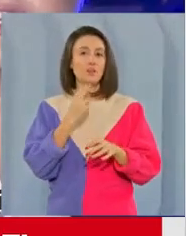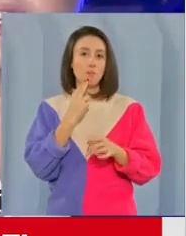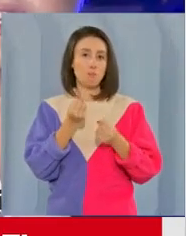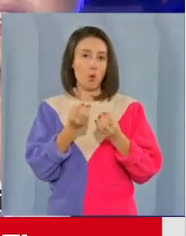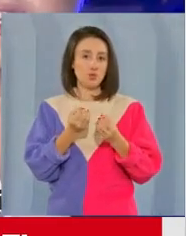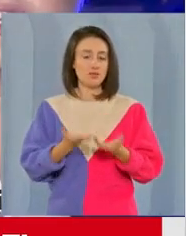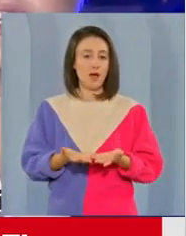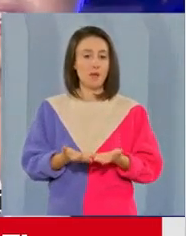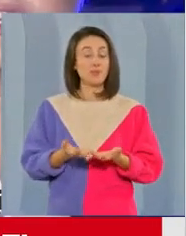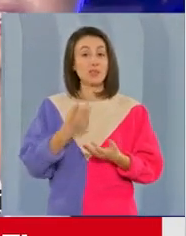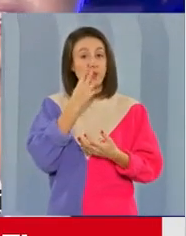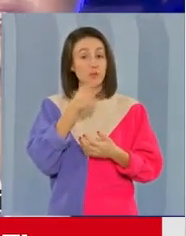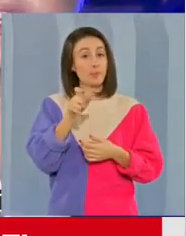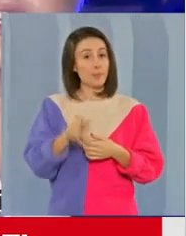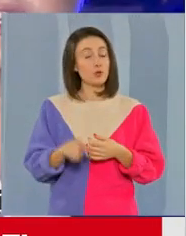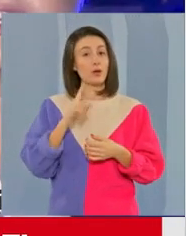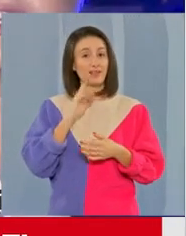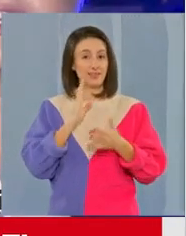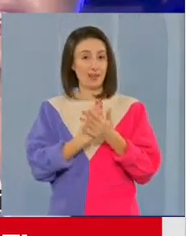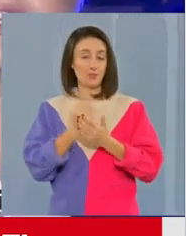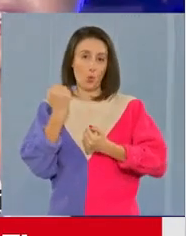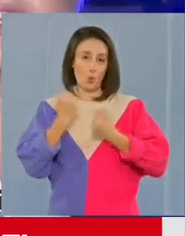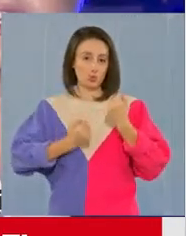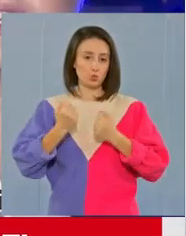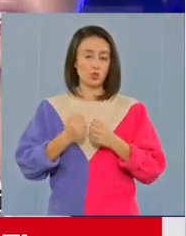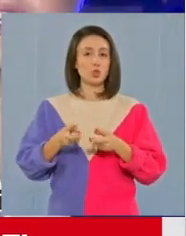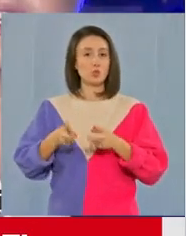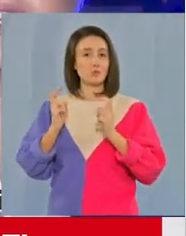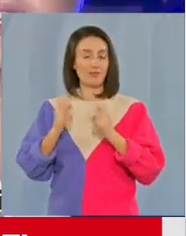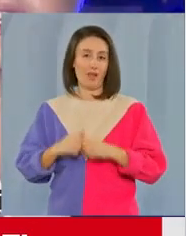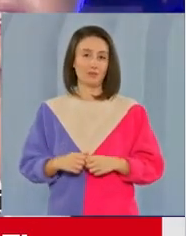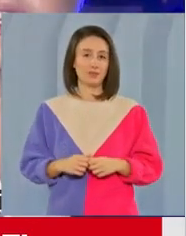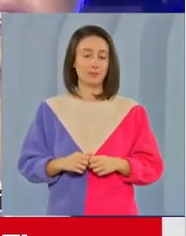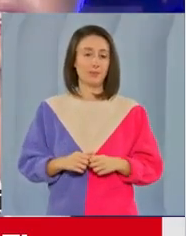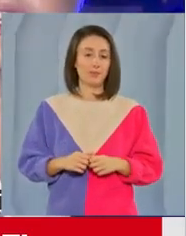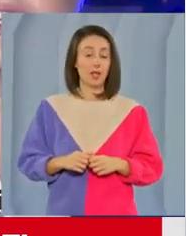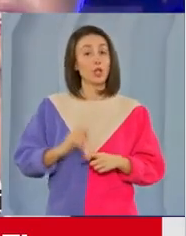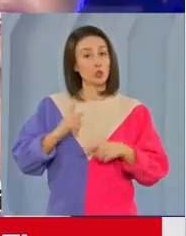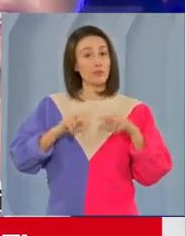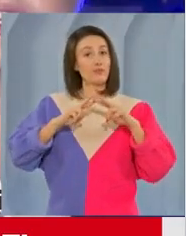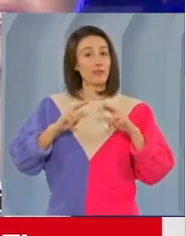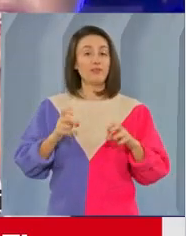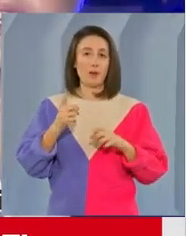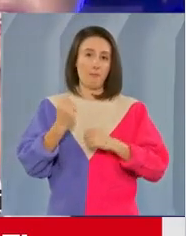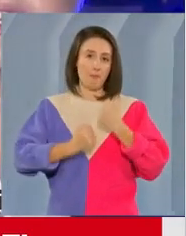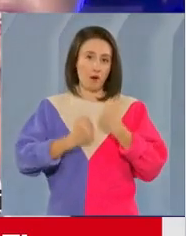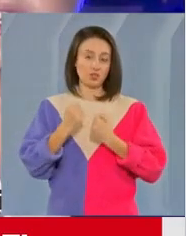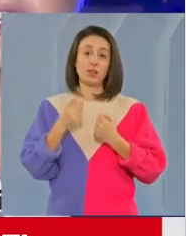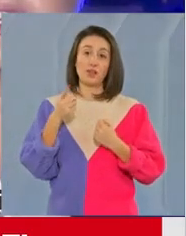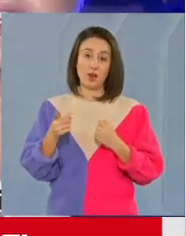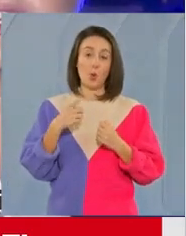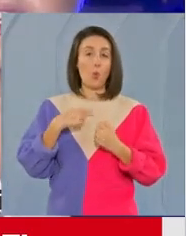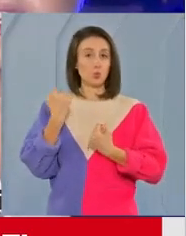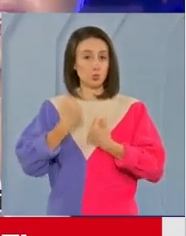s-a constatat faptul că persoana în cauză are dreptul de a conduce vehicule suspendat. Urmare a verificărilor efectuate asupra autovehiculului pe care acesta